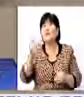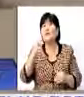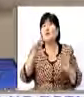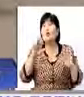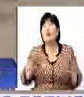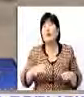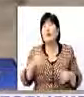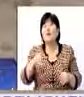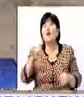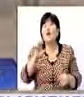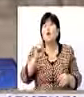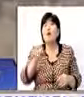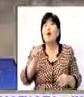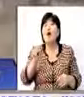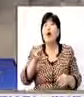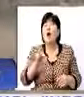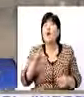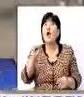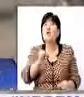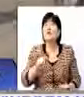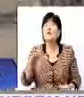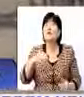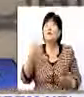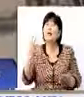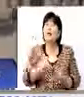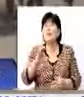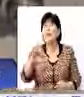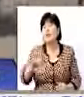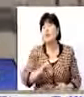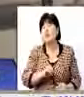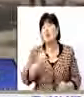месте. По жамбы-ату Алтынбек Жеткербай завоевал серебро чемпионата.